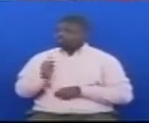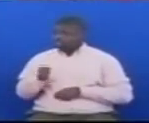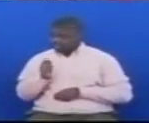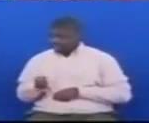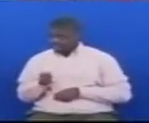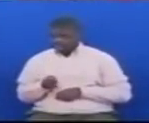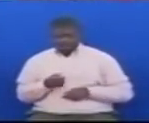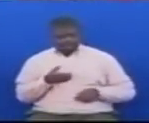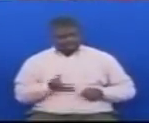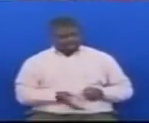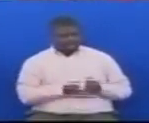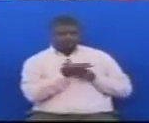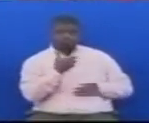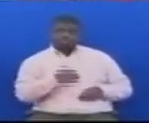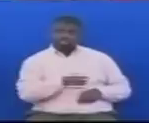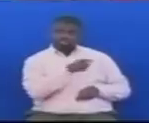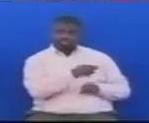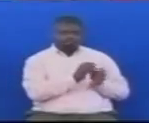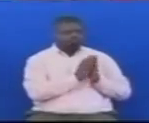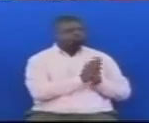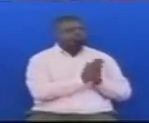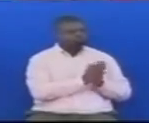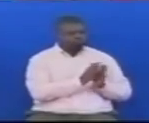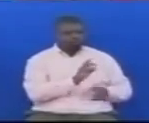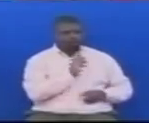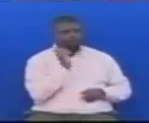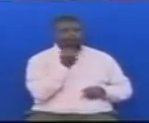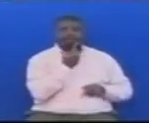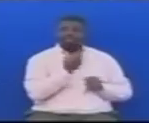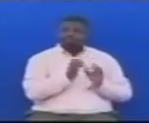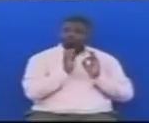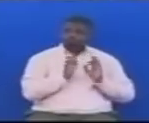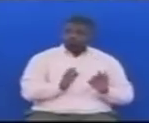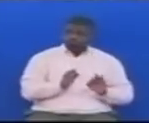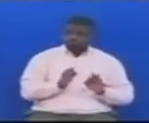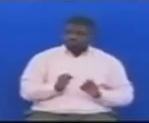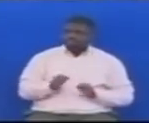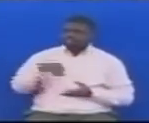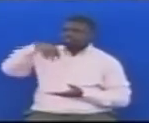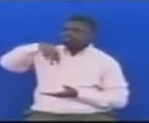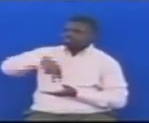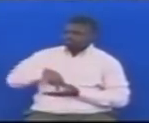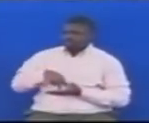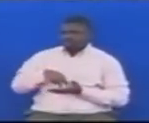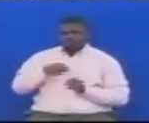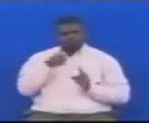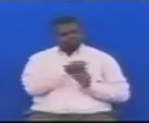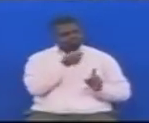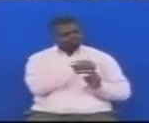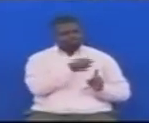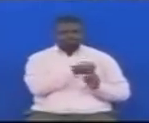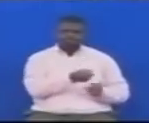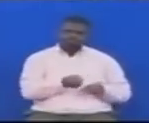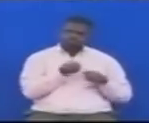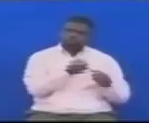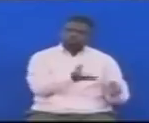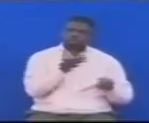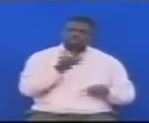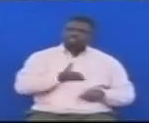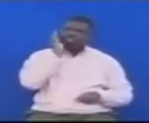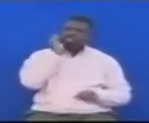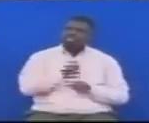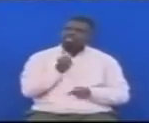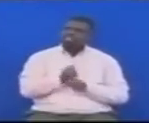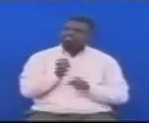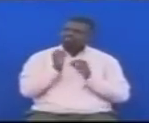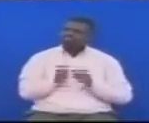naibu waziri kwa majibu yake mazuri. Na mheshimiwa spika, naibu spika, nimesimama hapa kuweka msisitizo kwamba serikali inafanya kazi